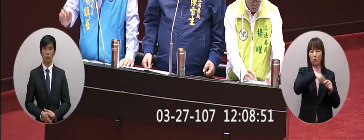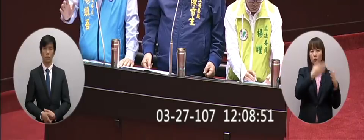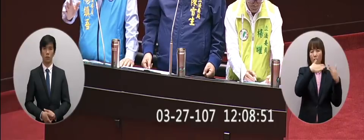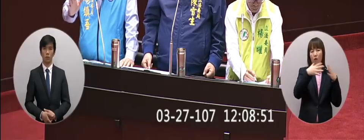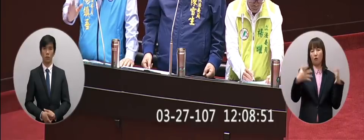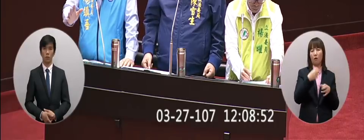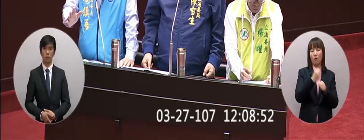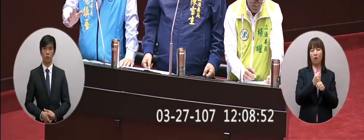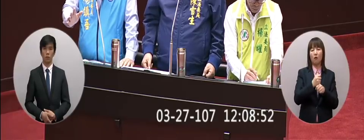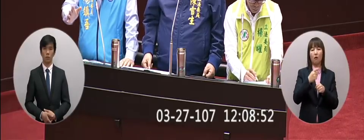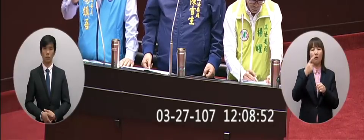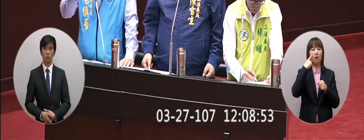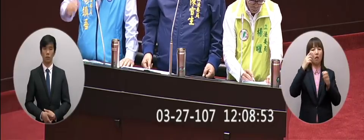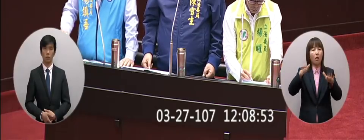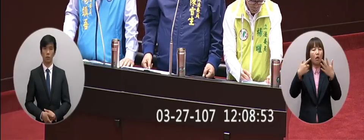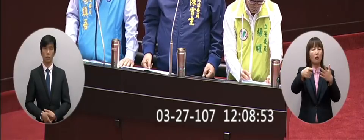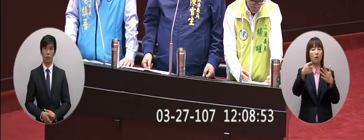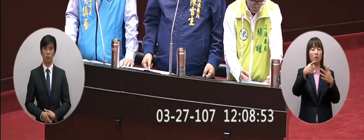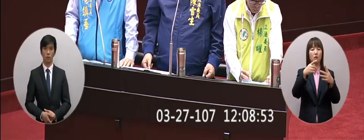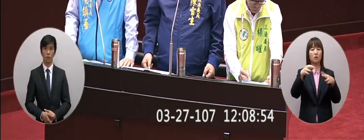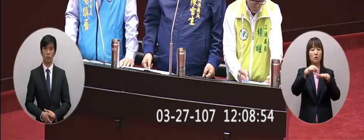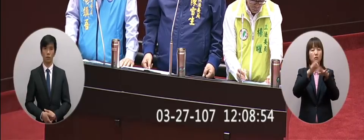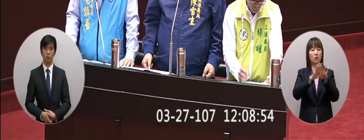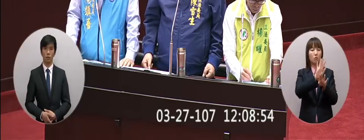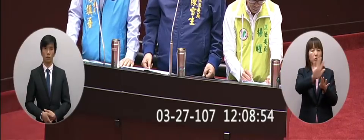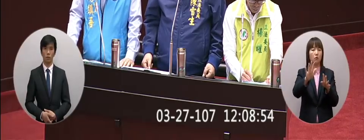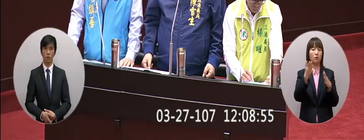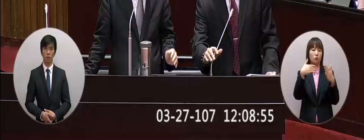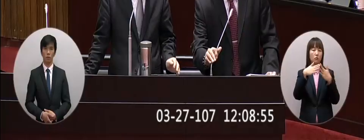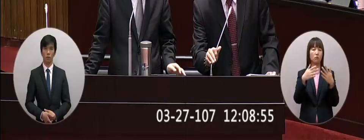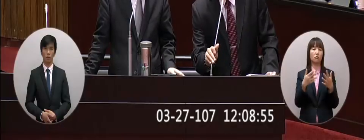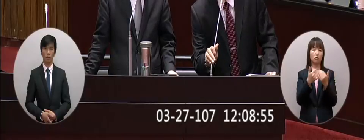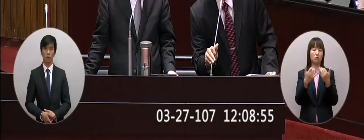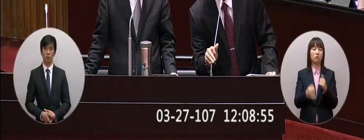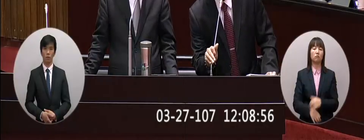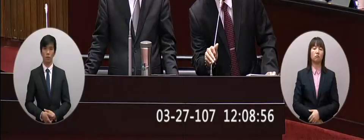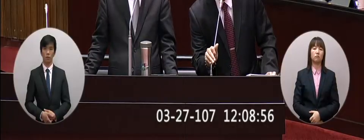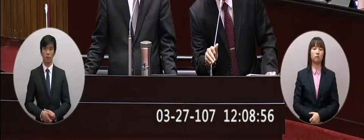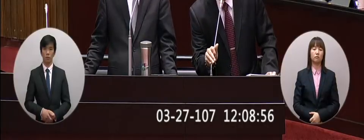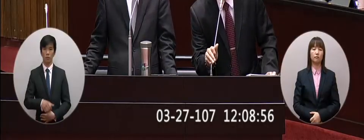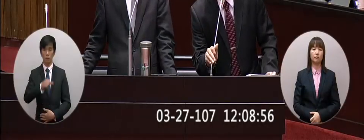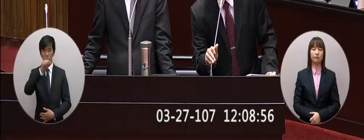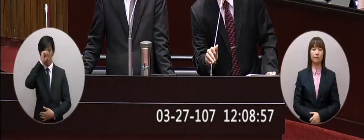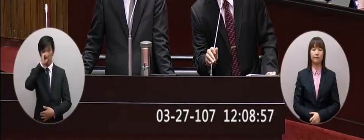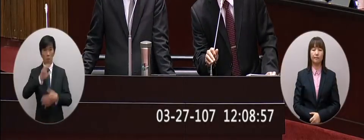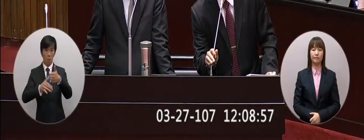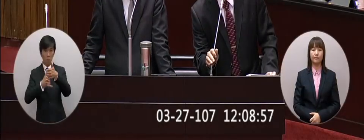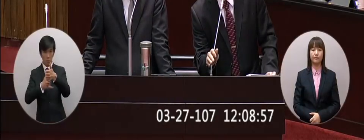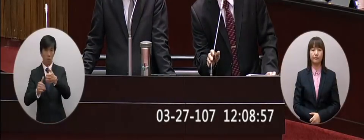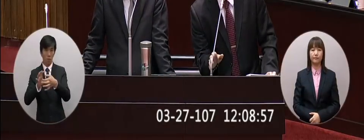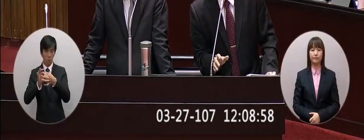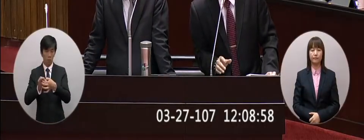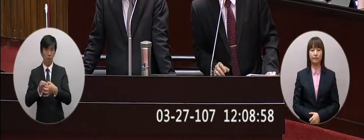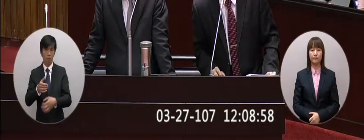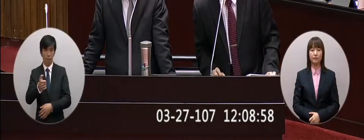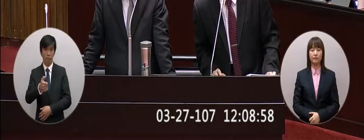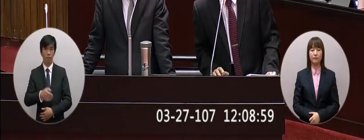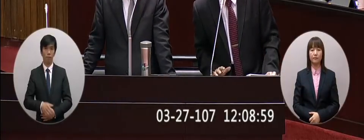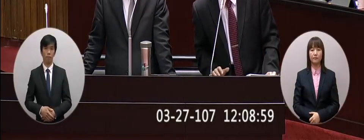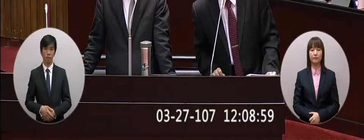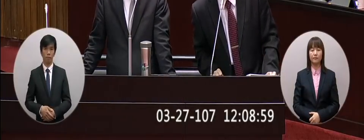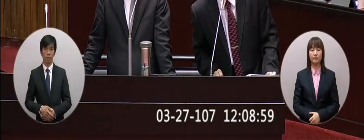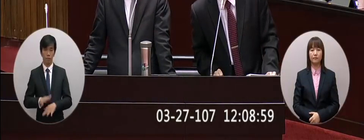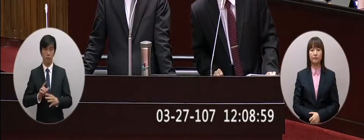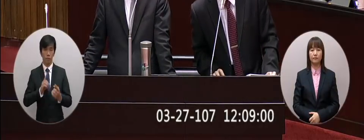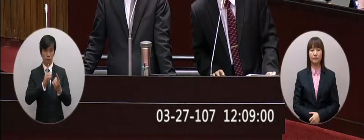教合作，却忽略了离岛。我相信院里面可以考虑这个方向。 好，谢谢我们委员在关心的，就是我们现在呢这